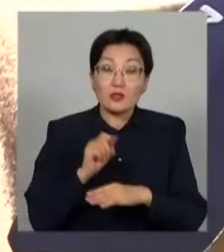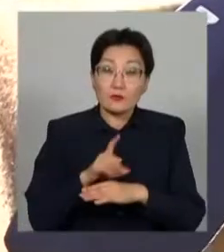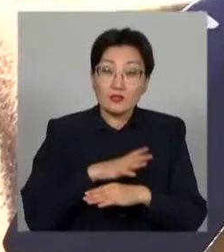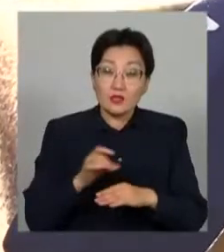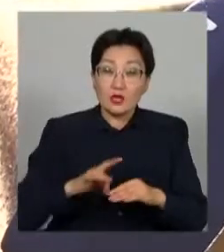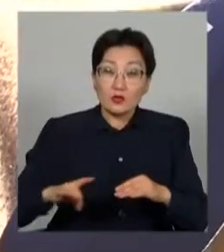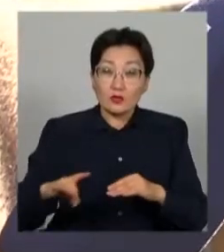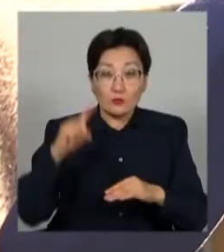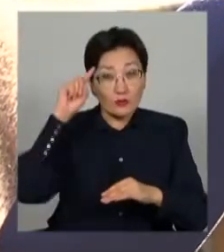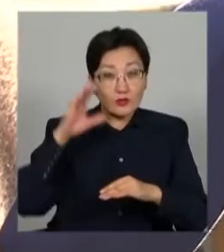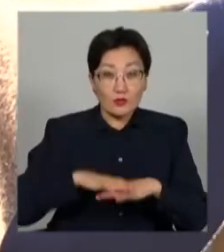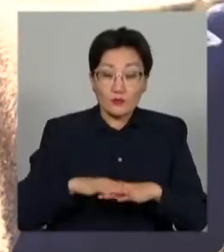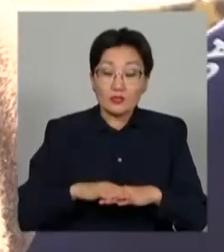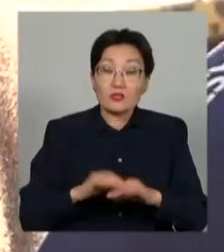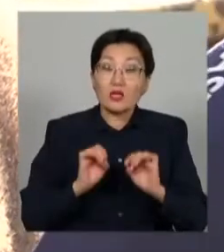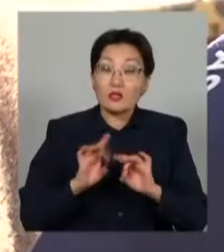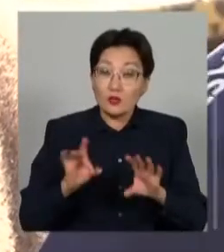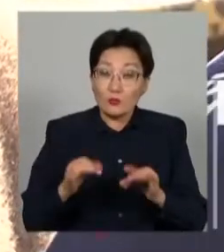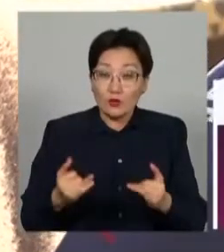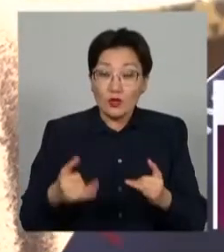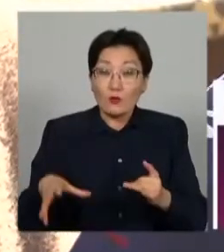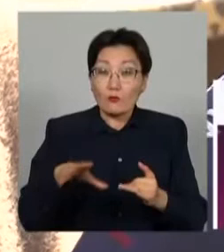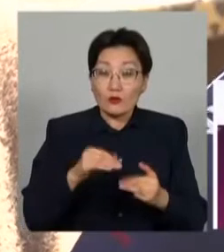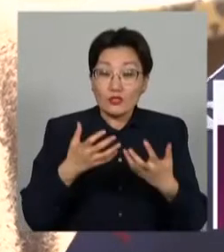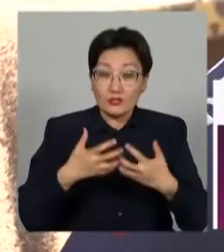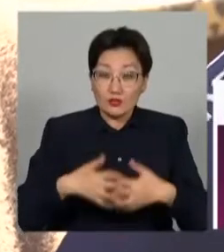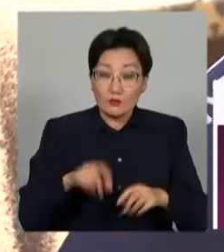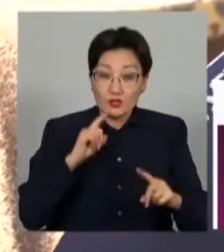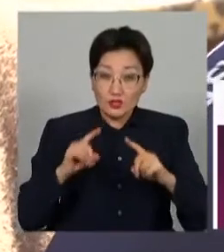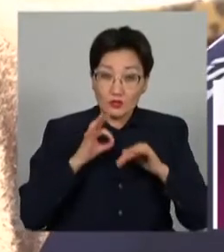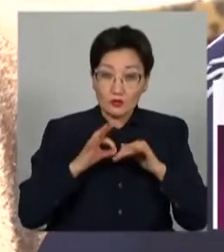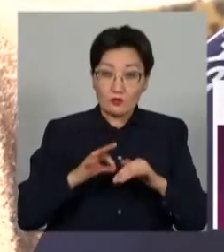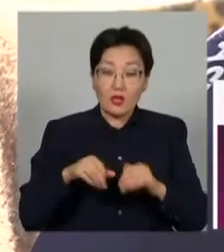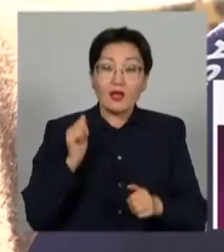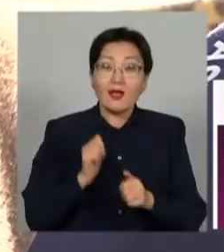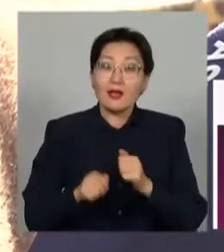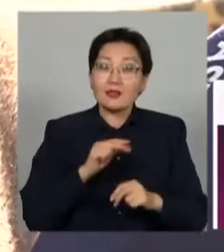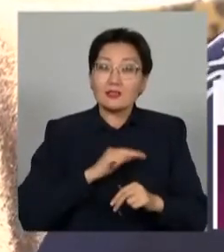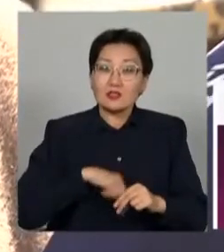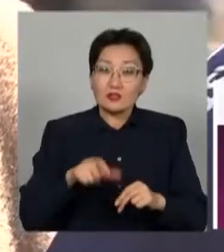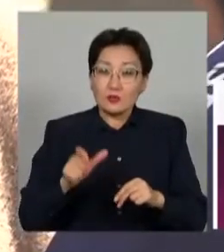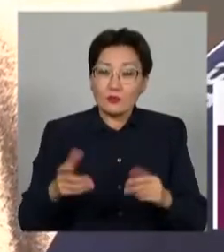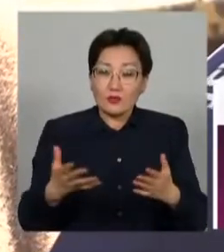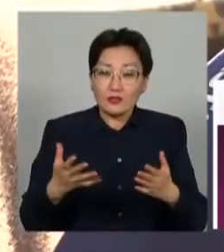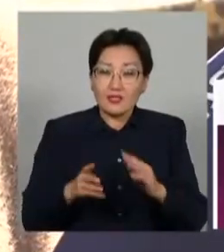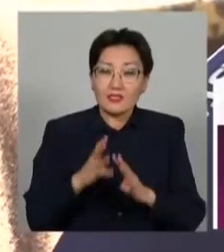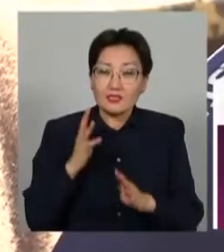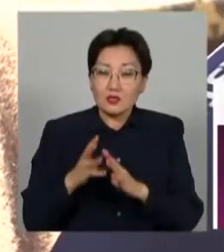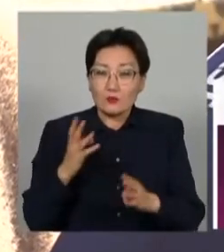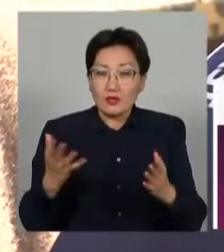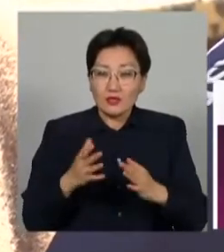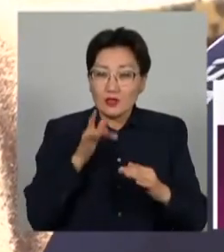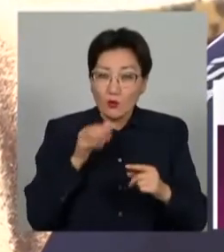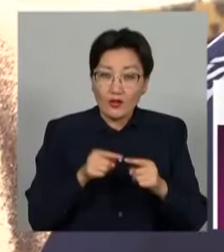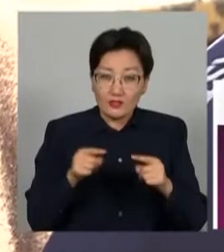Аудан әкімімен келістік. Аудан әкімі бүгін бәрін есептеп, жиналыс өткізіп, әр қызметтер қандай кезекпен, қандай